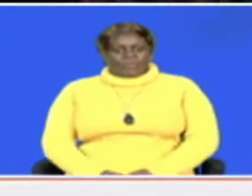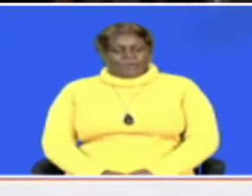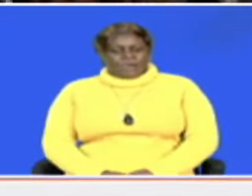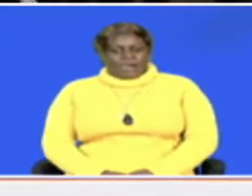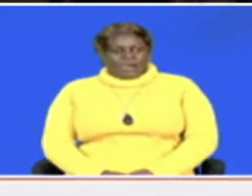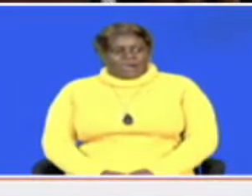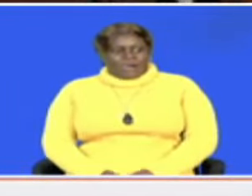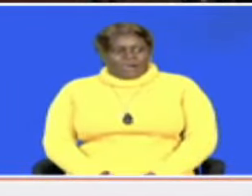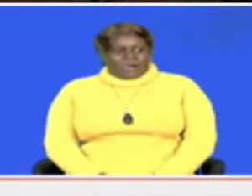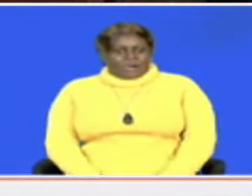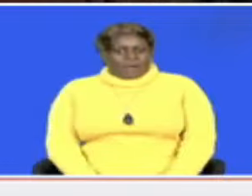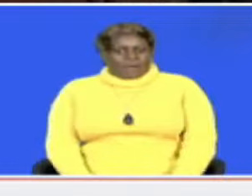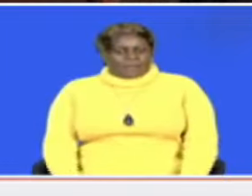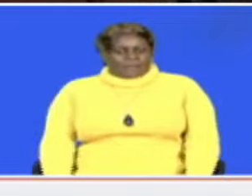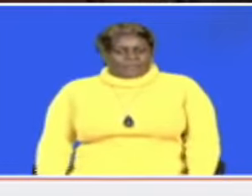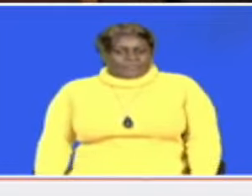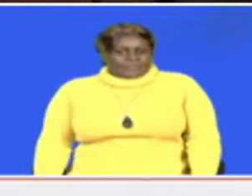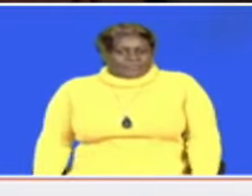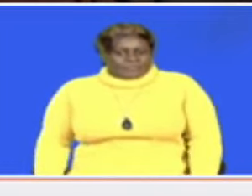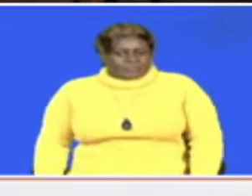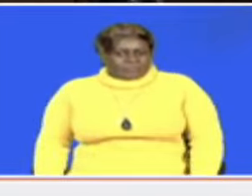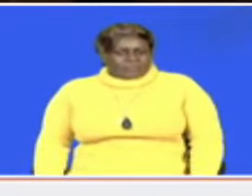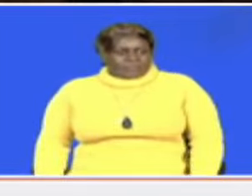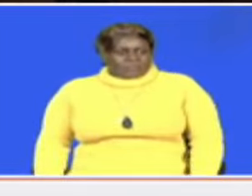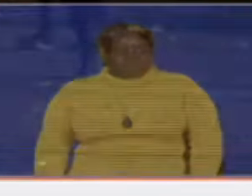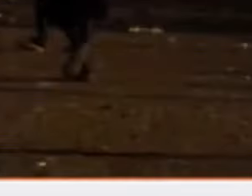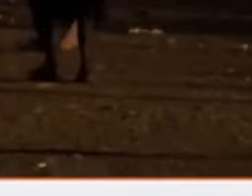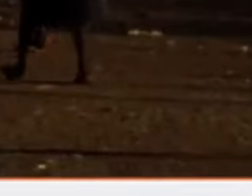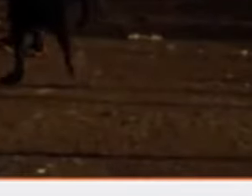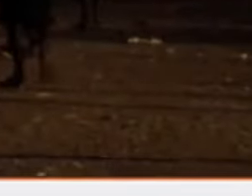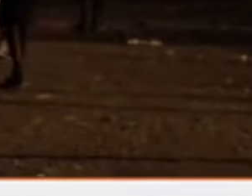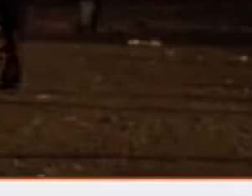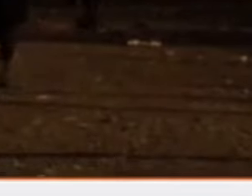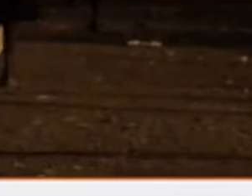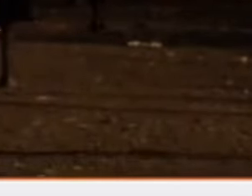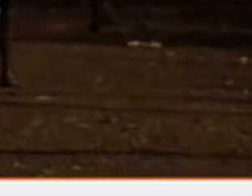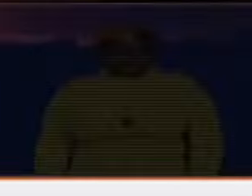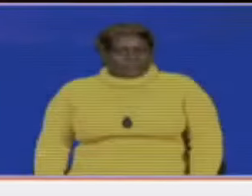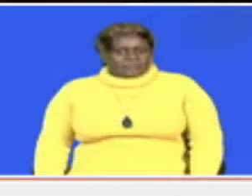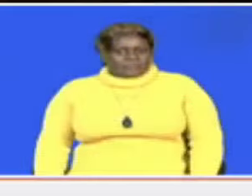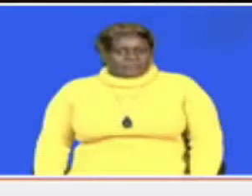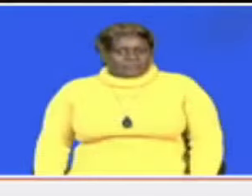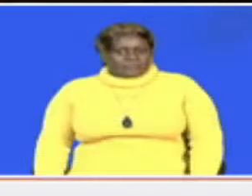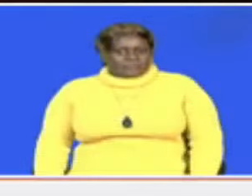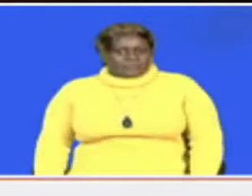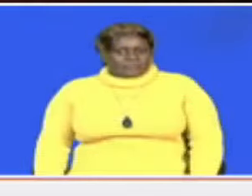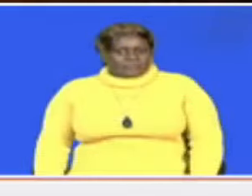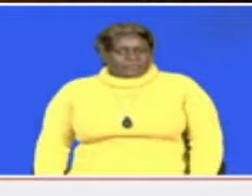Ni furaha ya kila mmoja ya kupata upendo wa wazazi na kufanikiwa maishani.